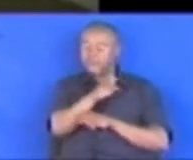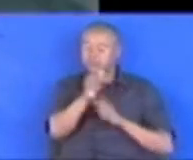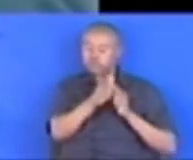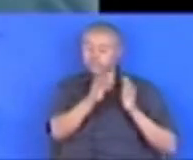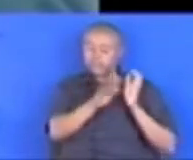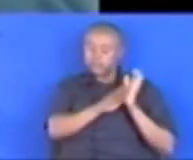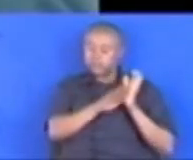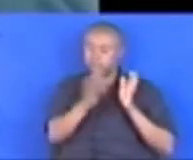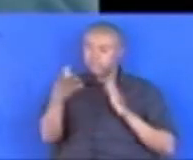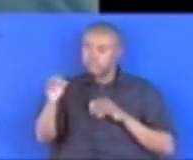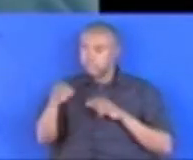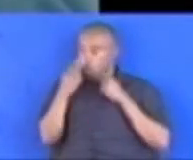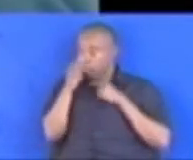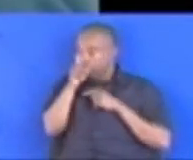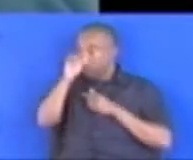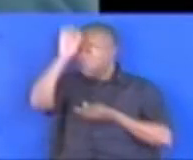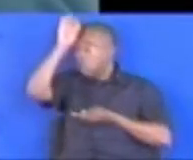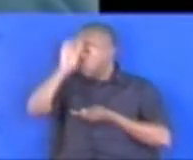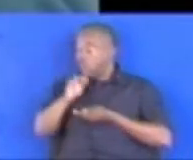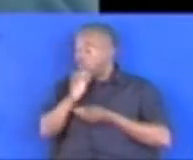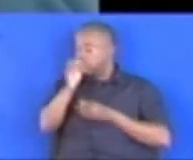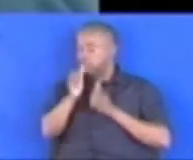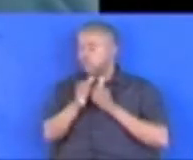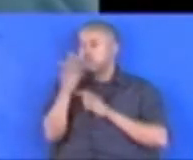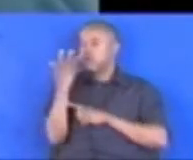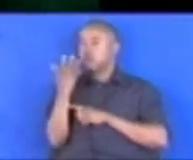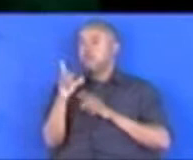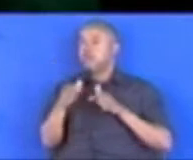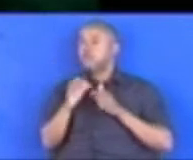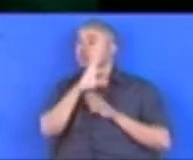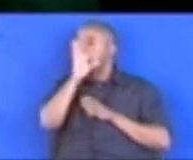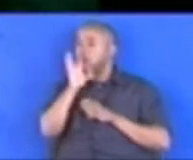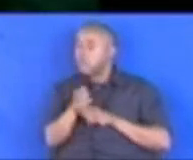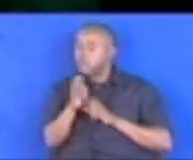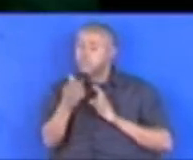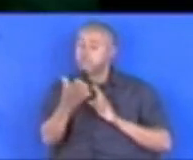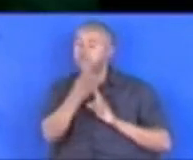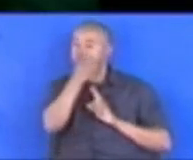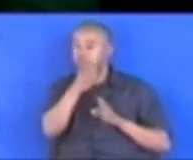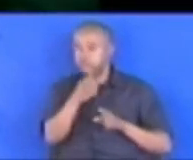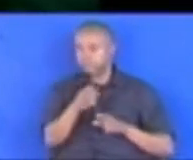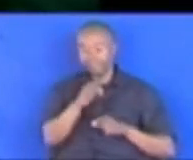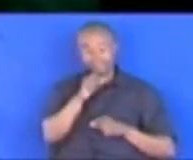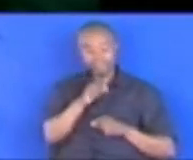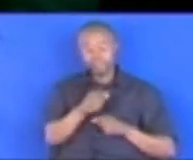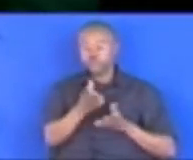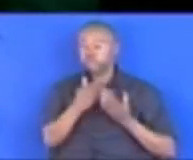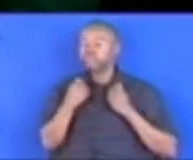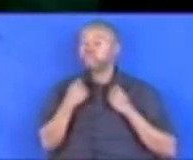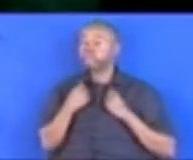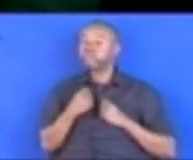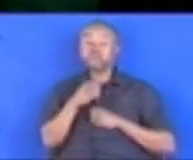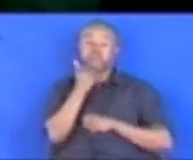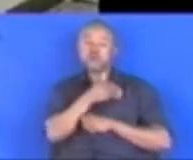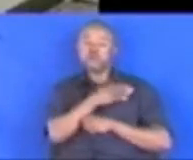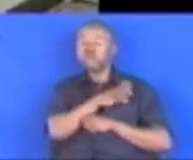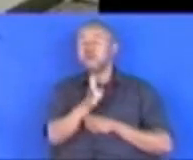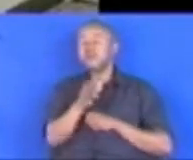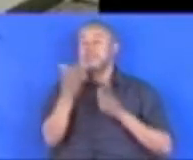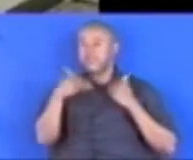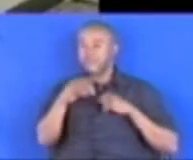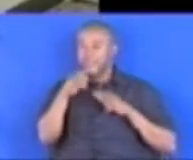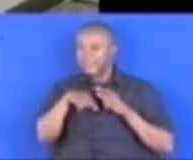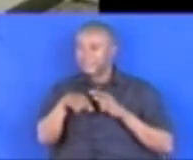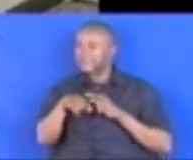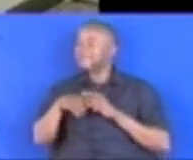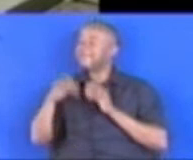2019-2020. Ukiangalia hapo ni upungufu wa 15%, lakini haya ni mafanikio yatokanayo na kuimarika kwa huduma za tiba